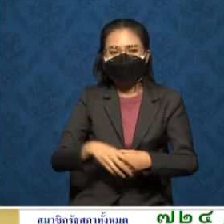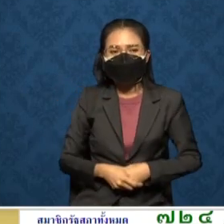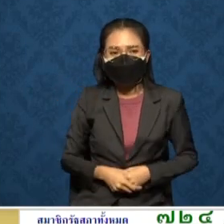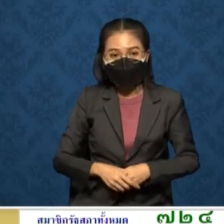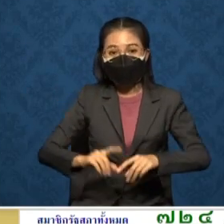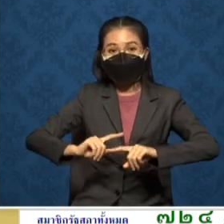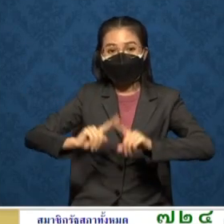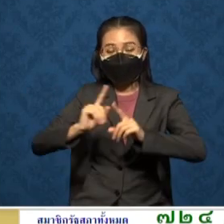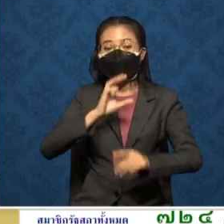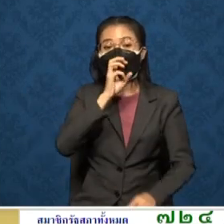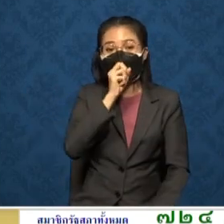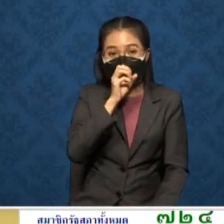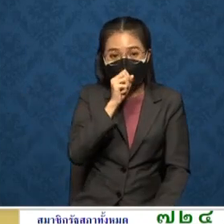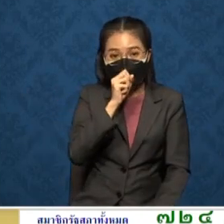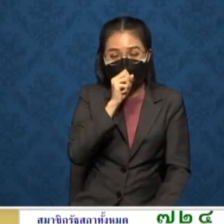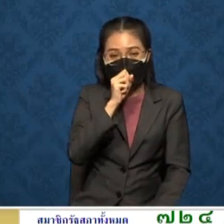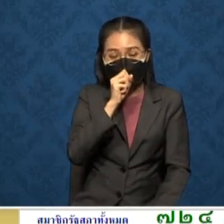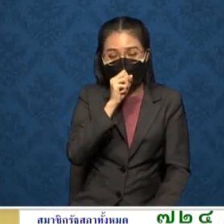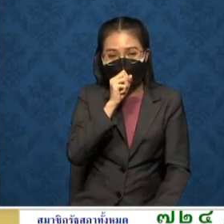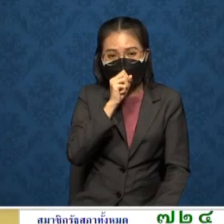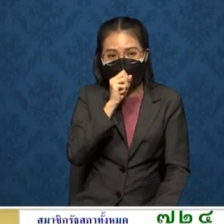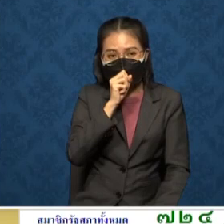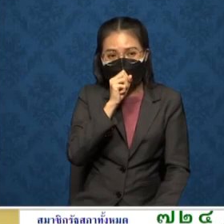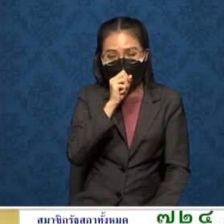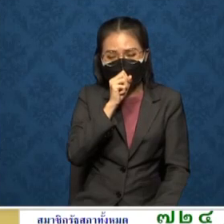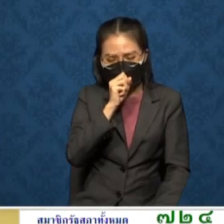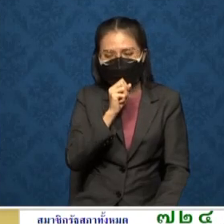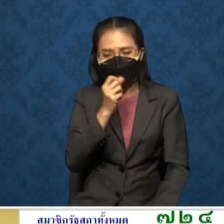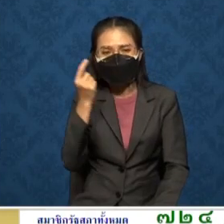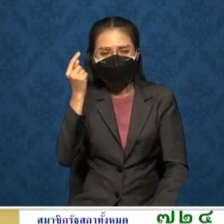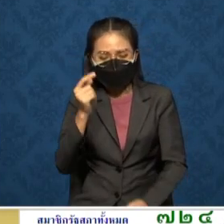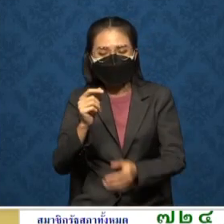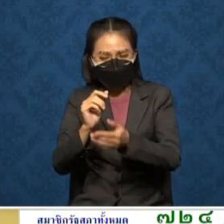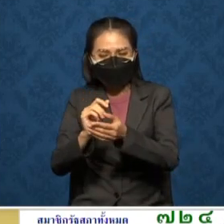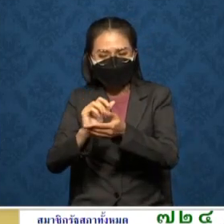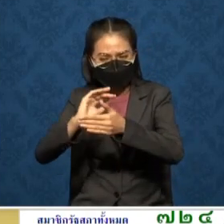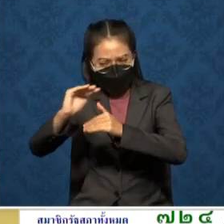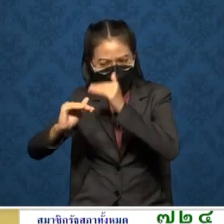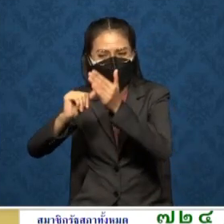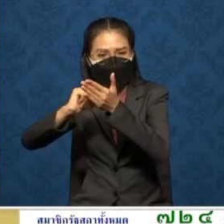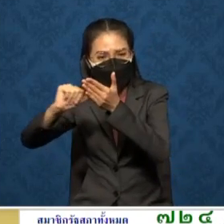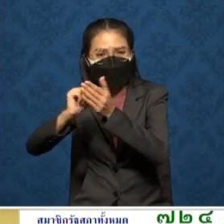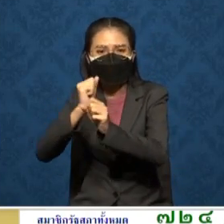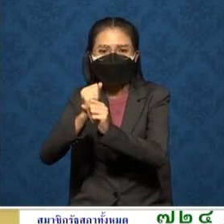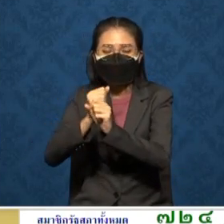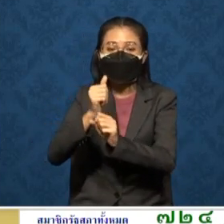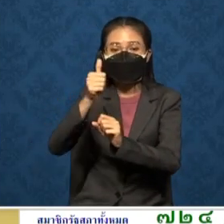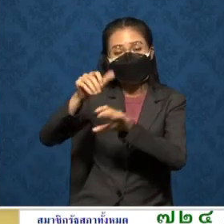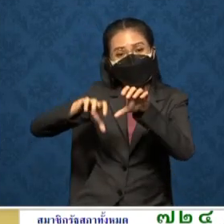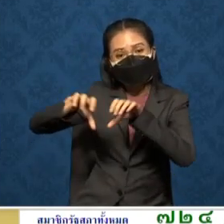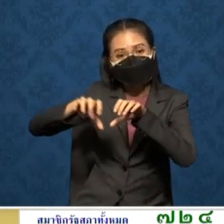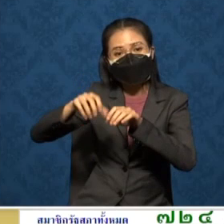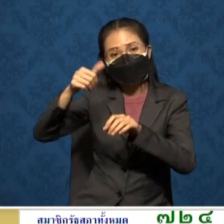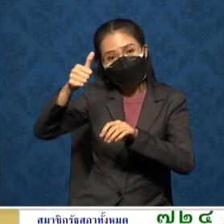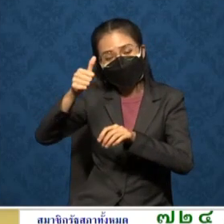แต่หลังจากลองไปแล้วระยะหนึ่งก็เข้าสู่ระบบก็สามารถดำเนินการได้โดยเรียบร้อยถ้ายังฝ่าฝืนไม่